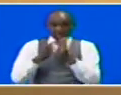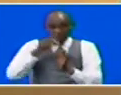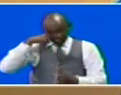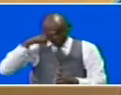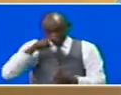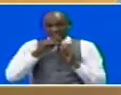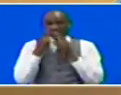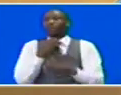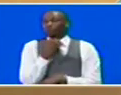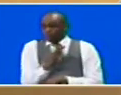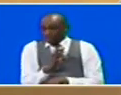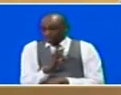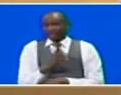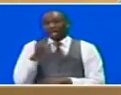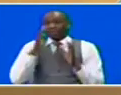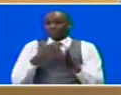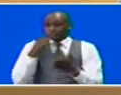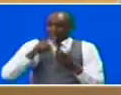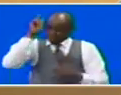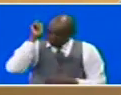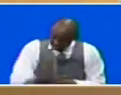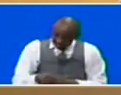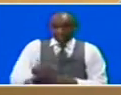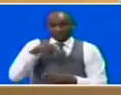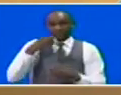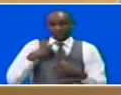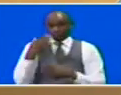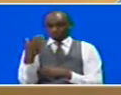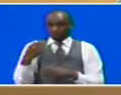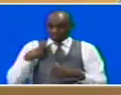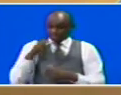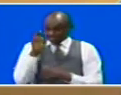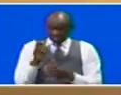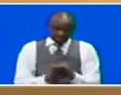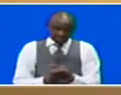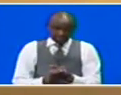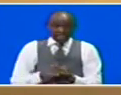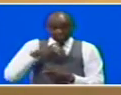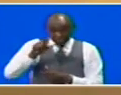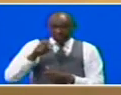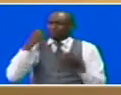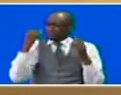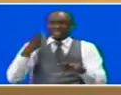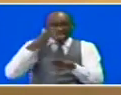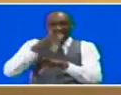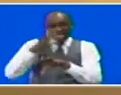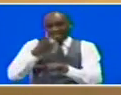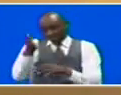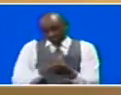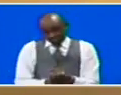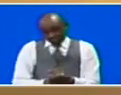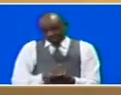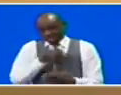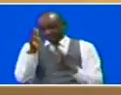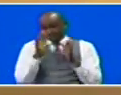ukabila. Emmanuel Isaac anasema lazima magavana vyeti vyao vikaguliwe vyema kwa kuwa wamekuwa kidanganya sana. Jmo